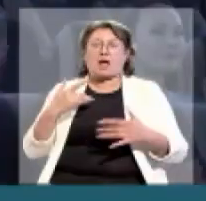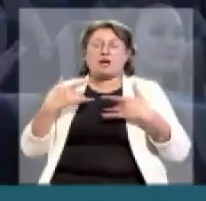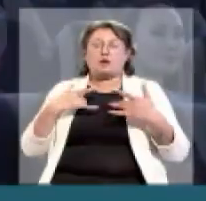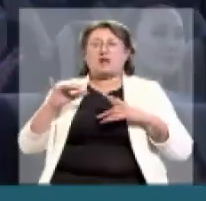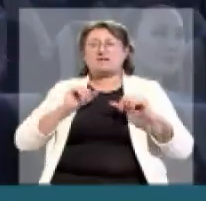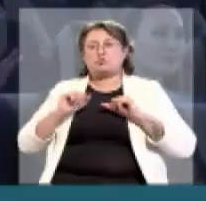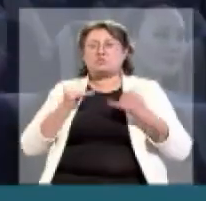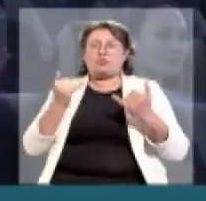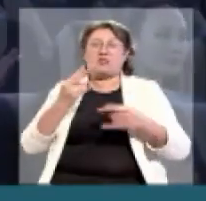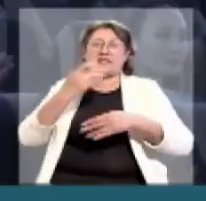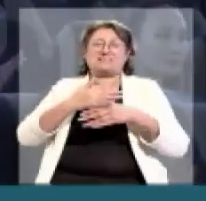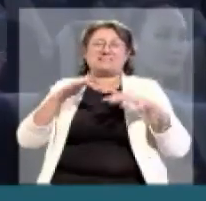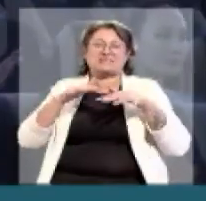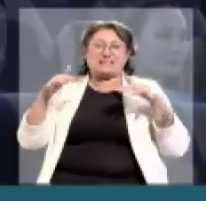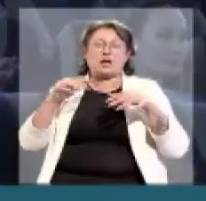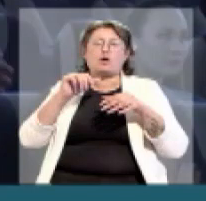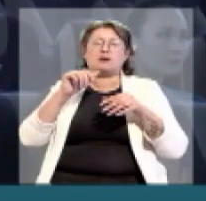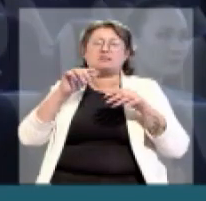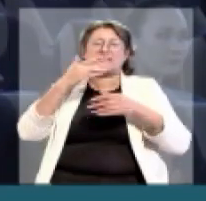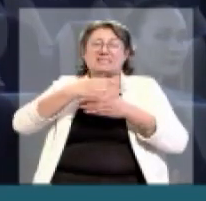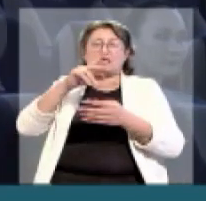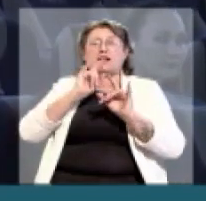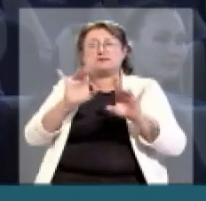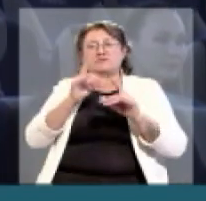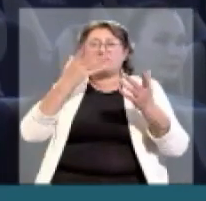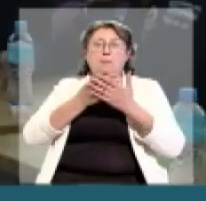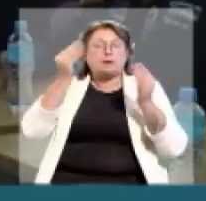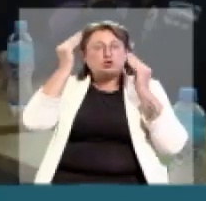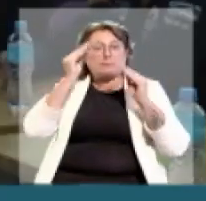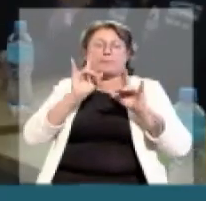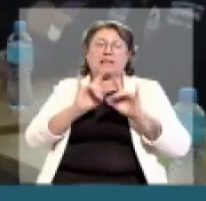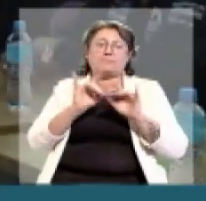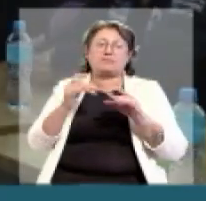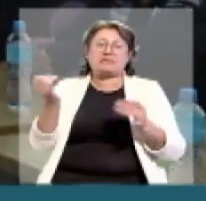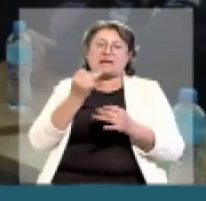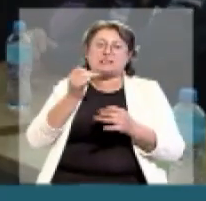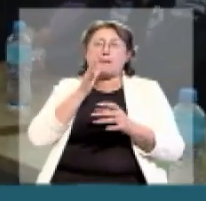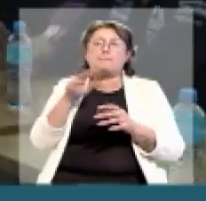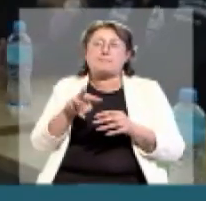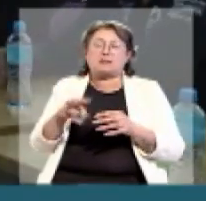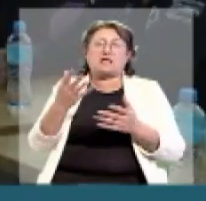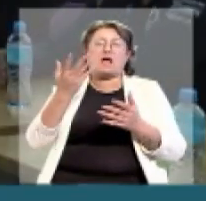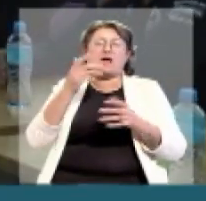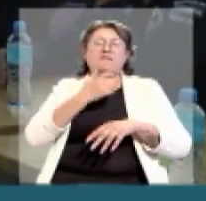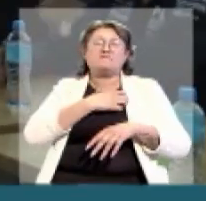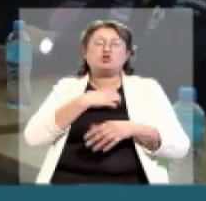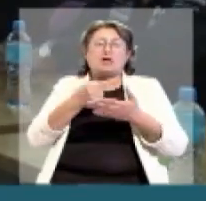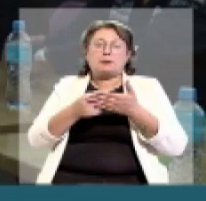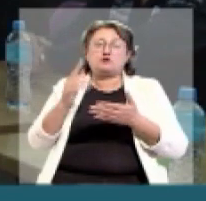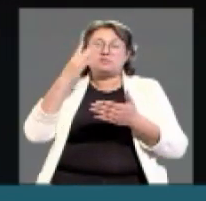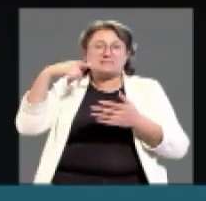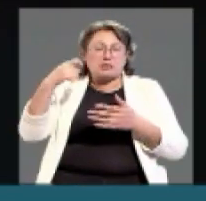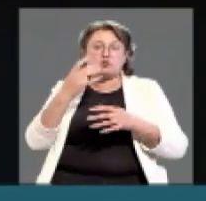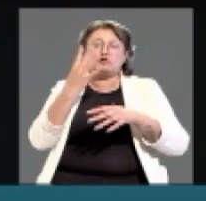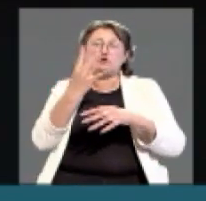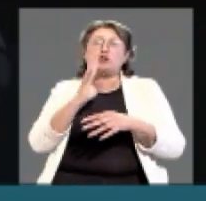Актеры и режиссер сегодня на сцене Кустанайского кинотеатра делятся впечатлениями и рассказывают интересные моменты. Важно отметить, что снимали